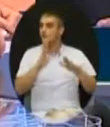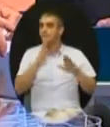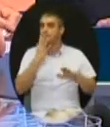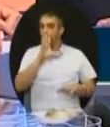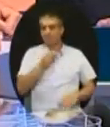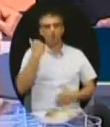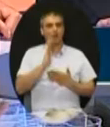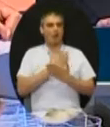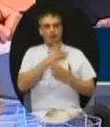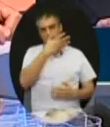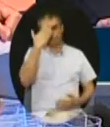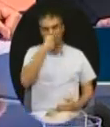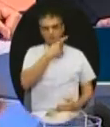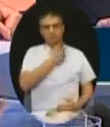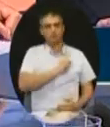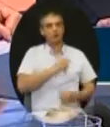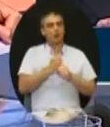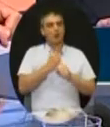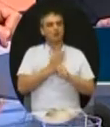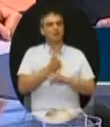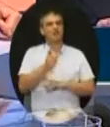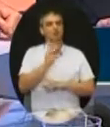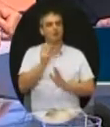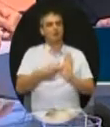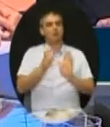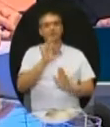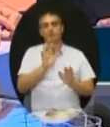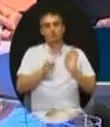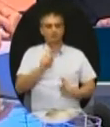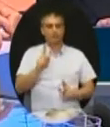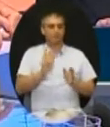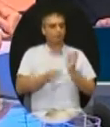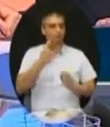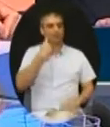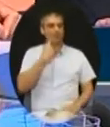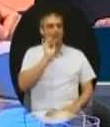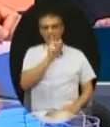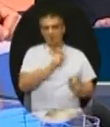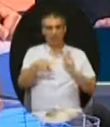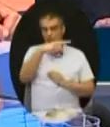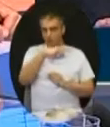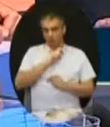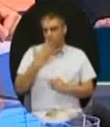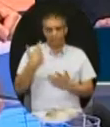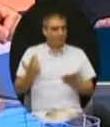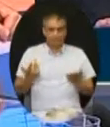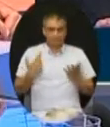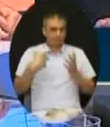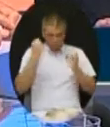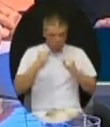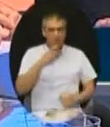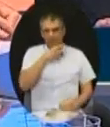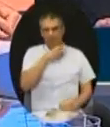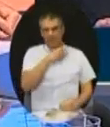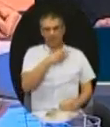הייתה החלטה מאוד מודעת, דווקא לא ללכת לכיוון של תביעות משפטיות, של משפטים פליליים נגד אנשים שלא היה שום ספק